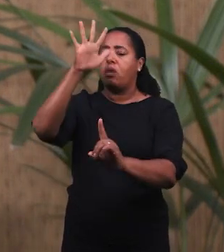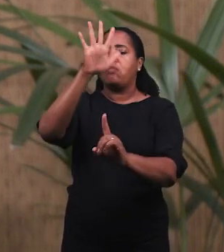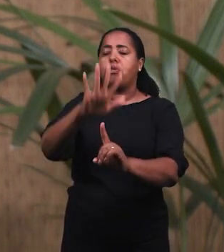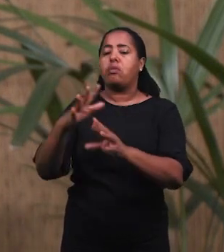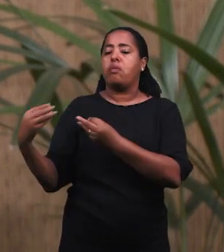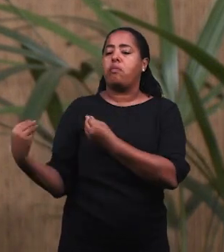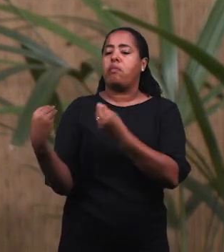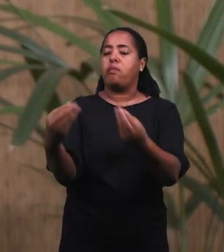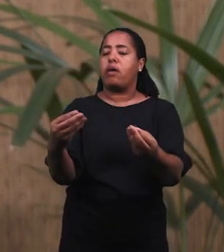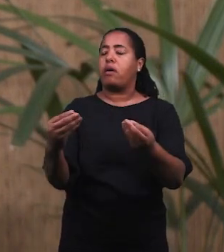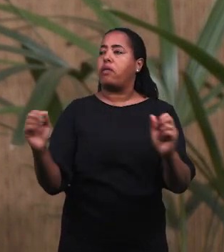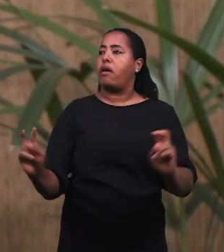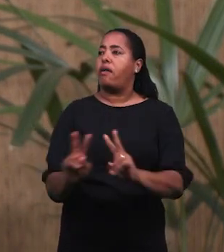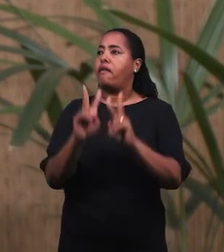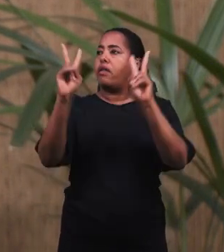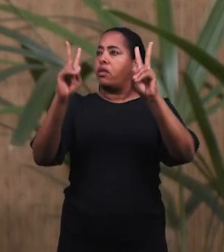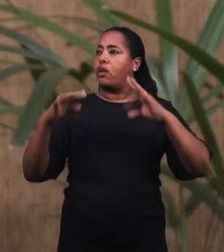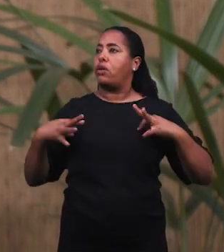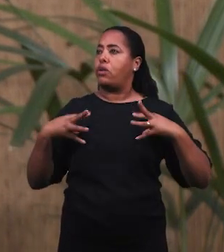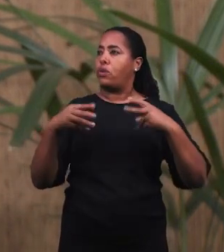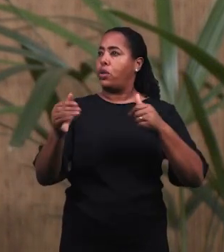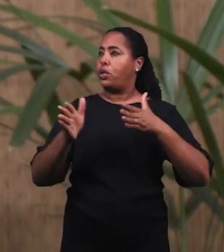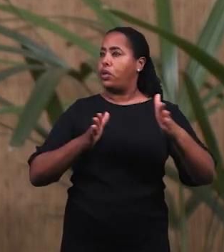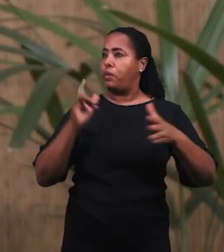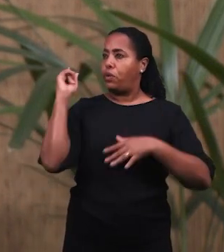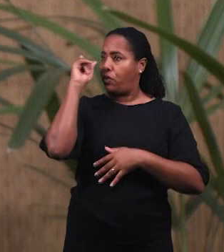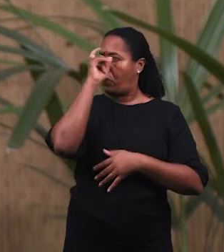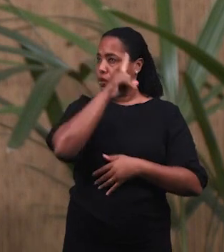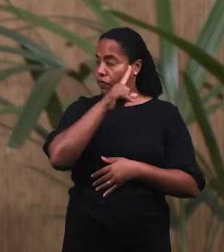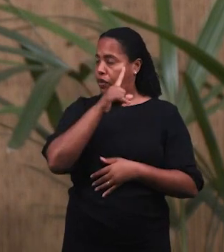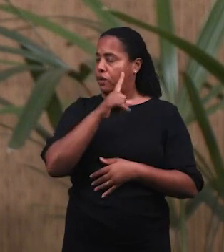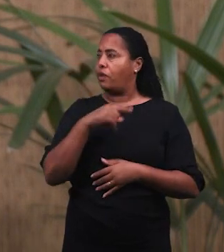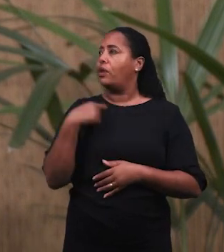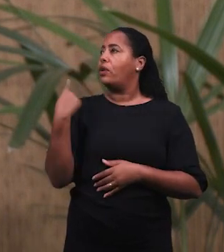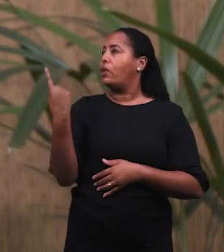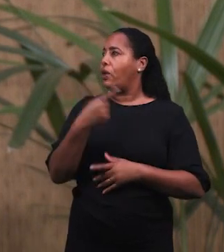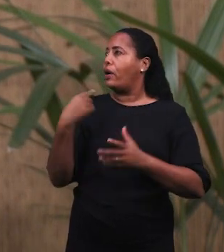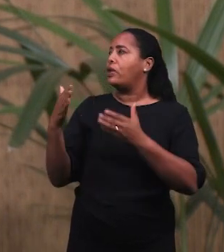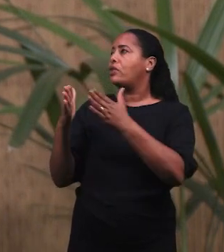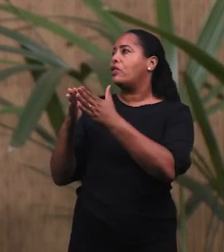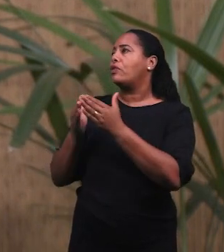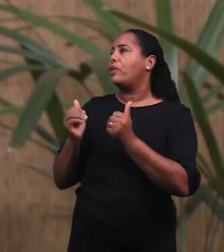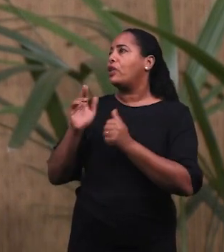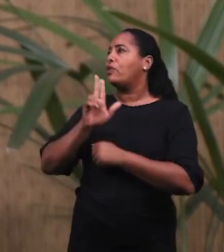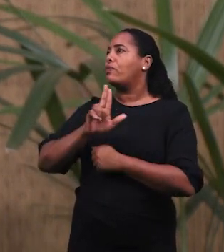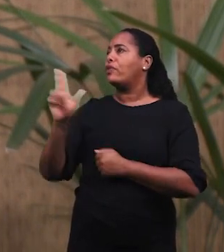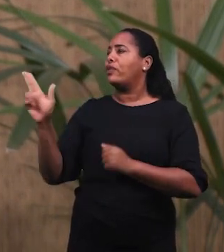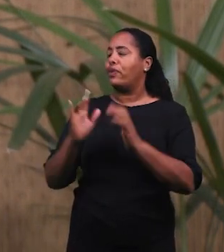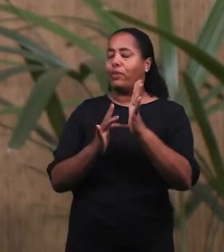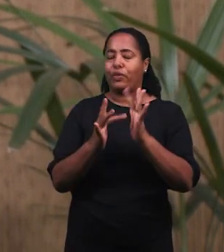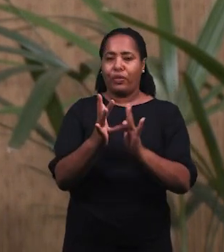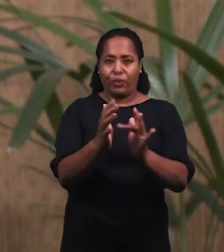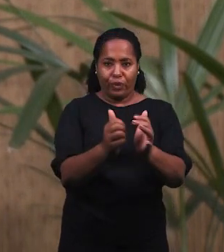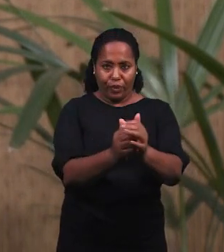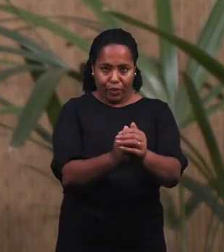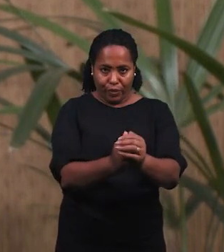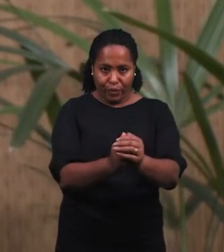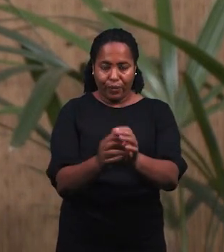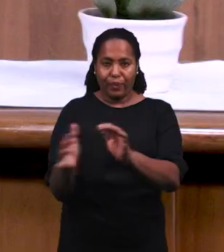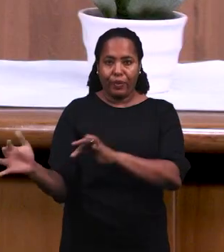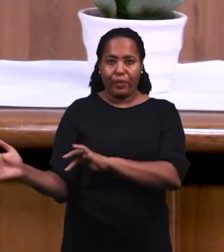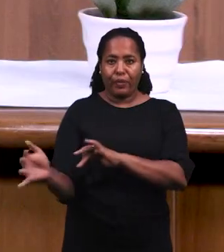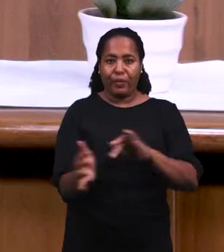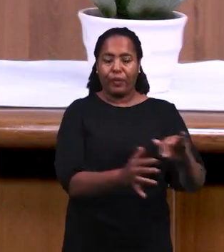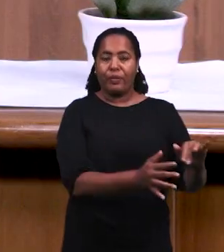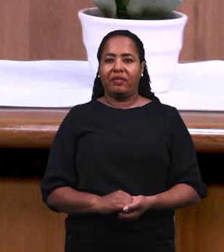проблемы. И да будет рука Твоя простерта, чтобы благословлять и давать победу народу Твоему. Мы молимся во имя Иисуса.